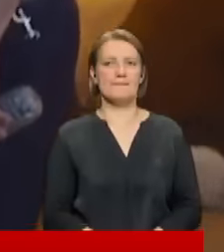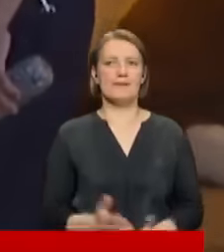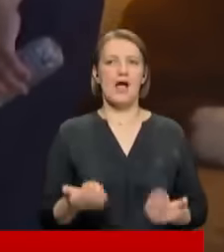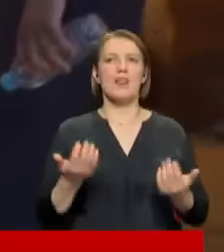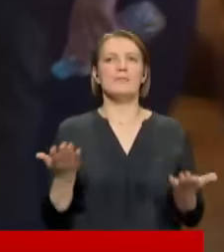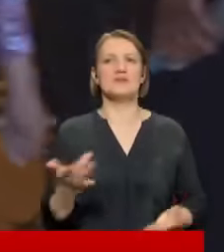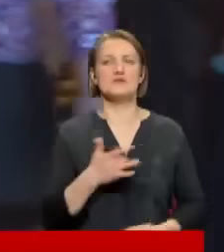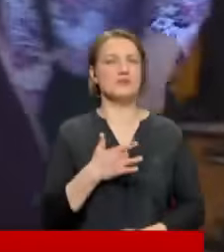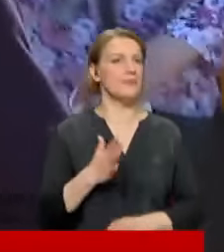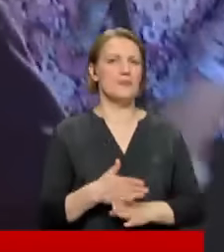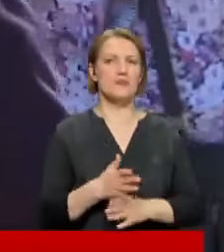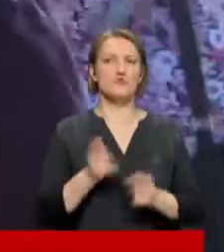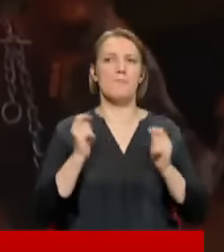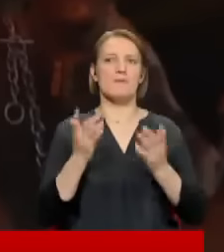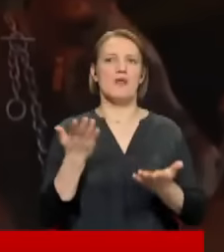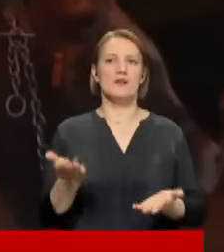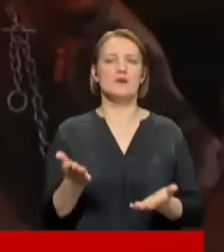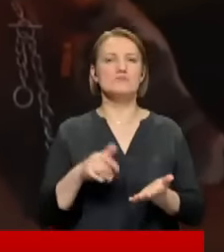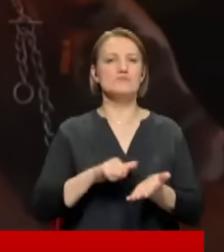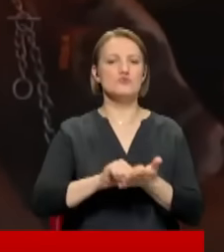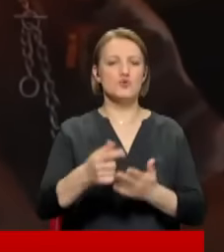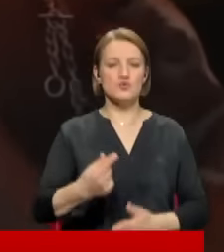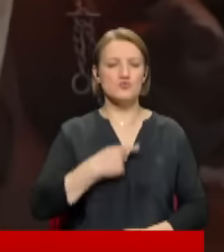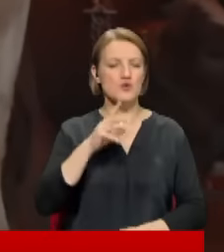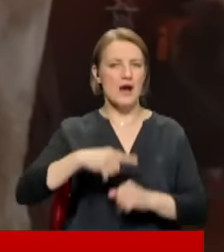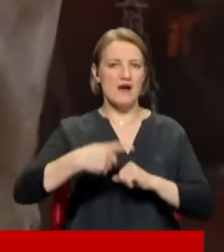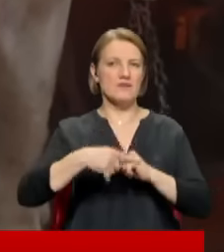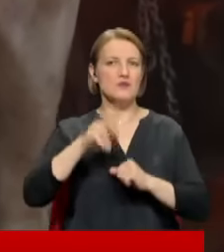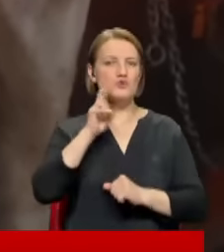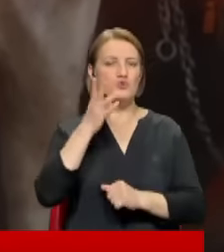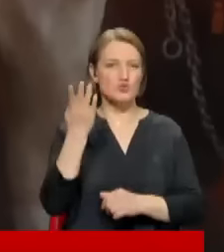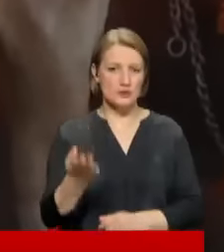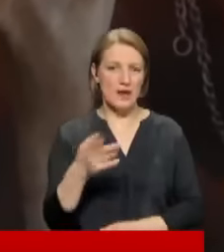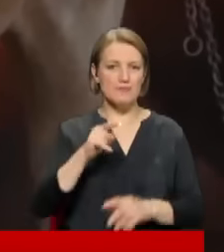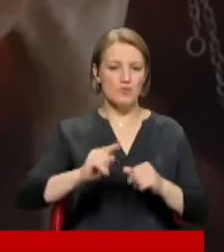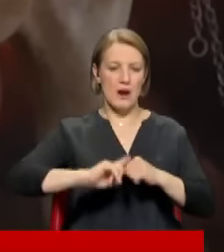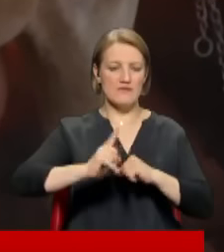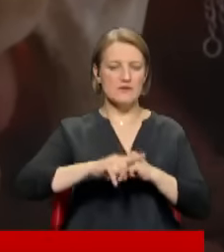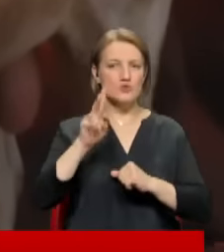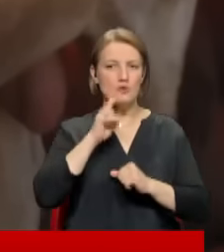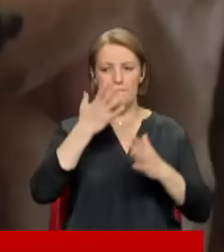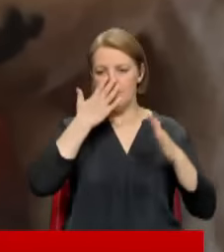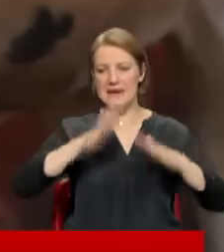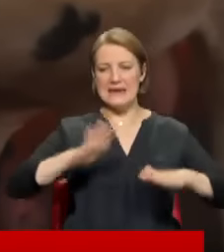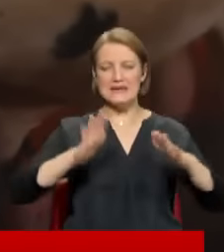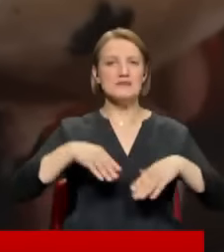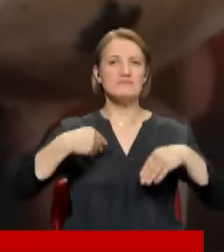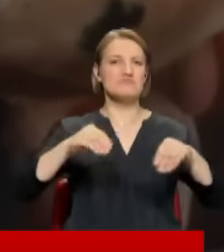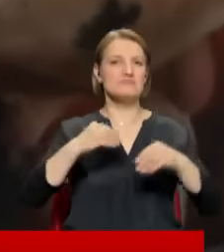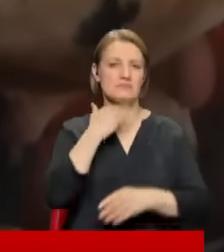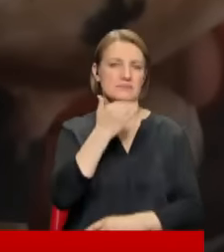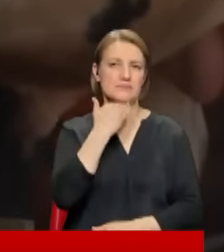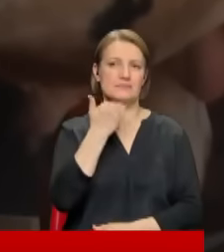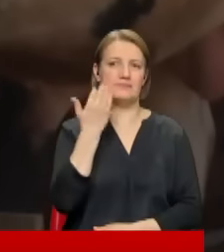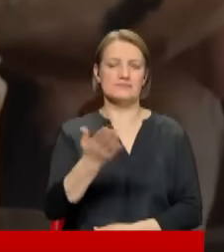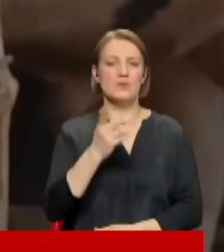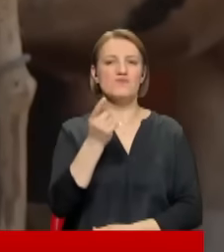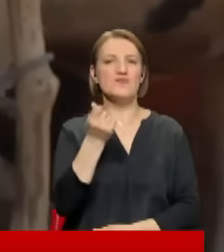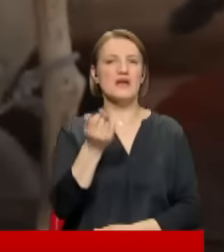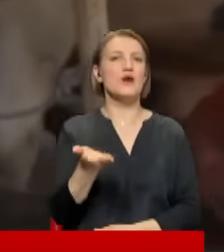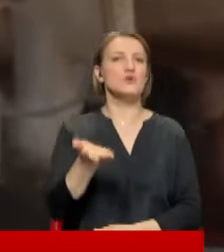Alamadık canım. Neden? Çok pahalı. Tüm umudu hafta sonundaydı besicinin ancak bu hafta sonu da beklediği satış hareketliliği yaşanmadı.